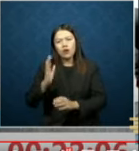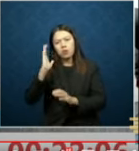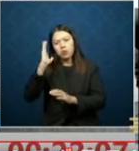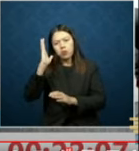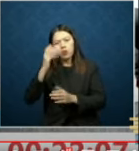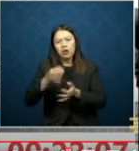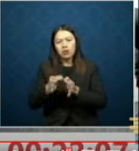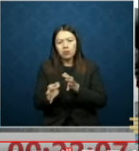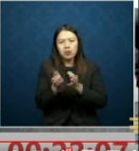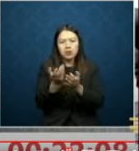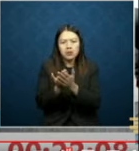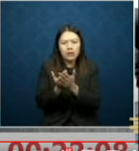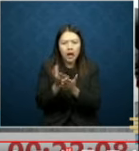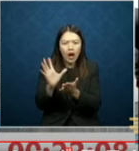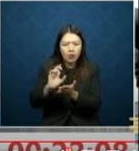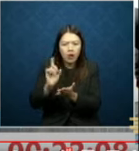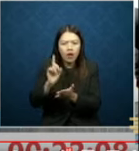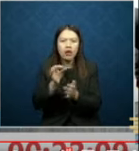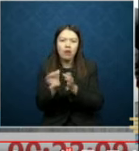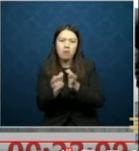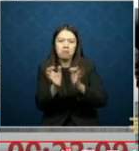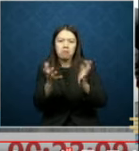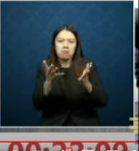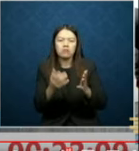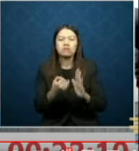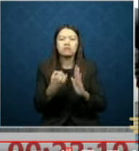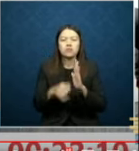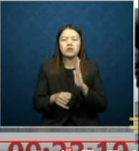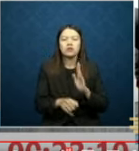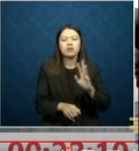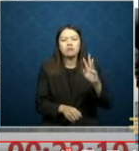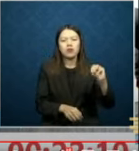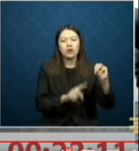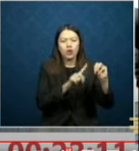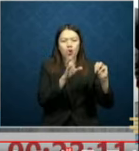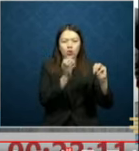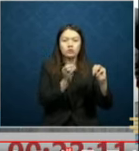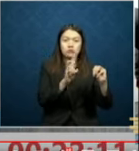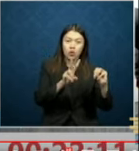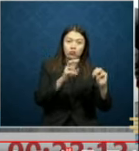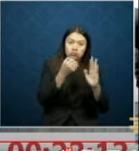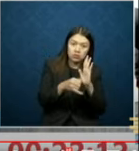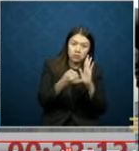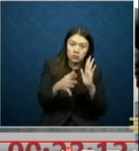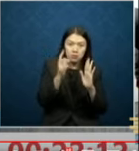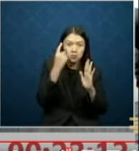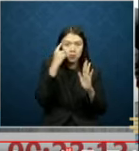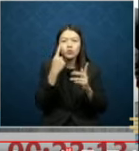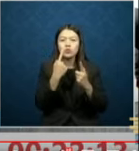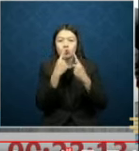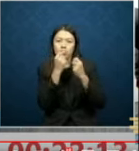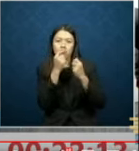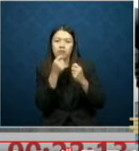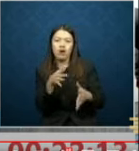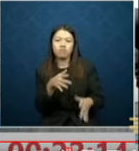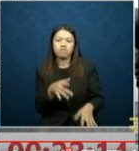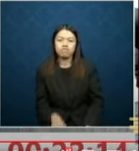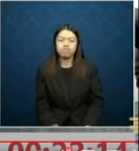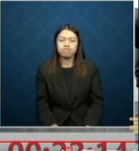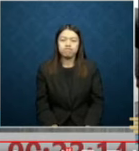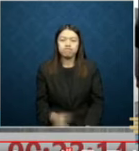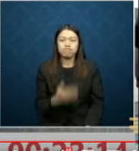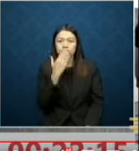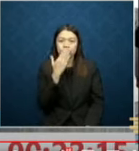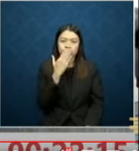ไม่ได้ชี้แจงแหล่งที่มาของเงินด้วยมันจะผิดมาตรา162หรือเปล่าก็ยังตอบไม่ได้เพราะ